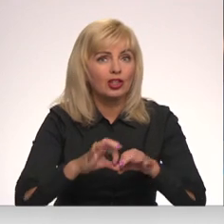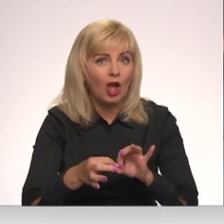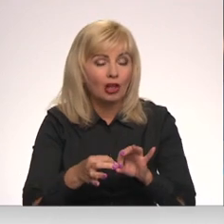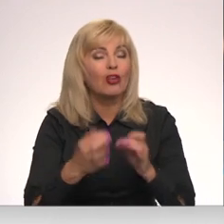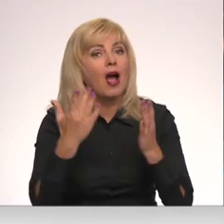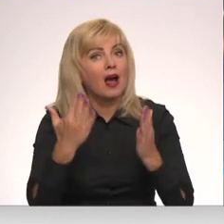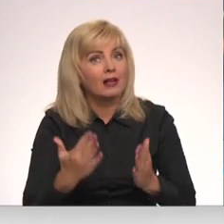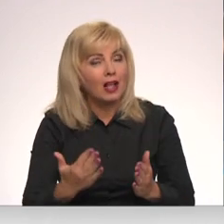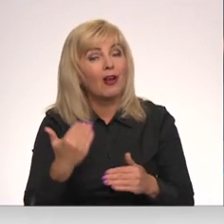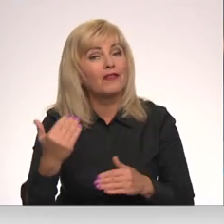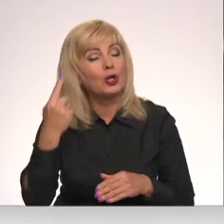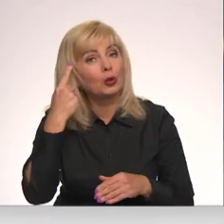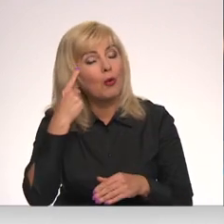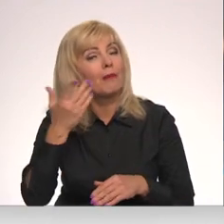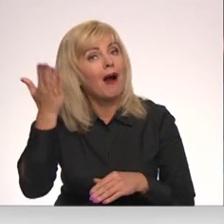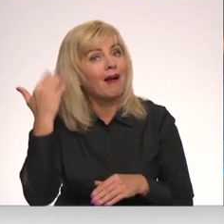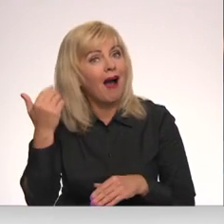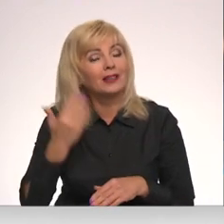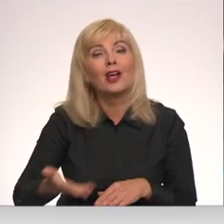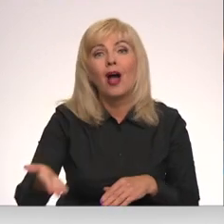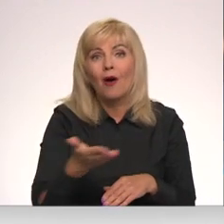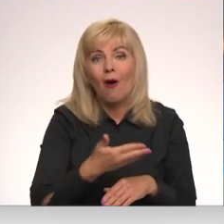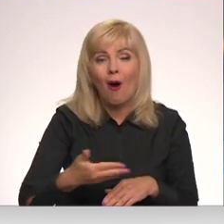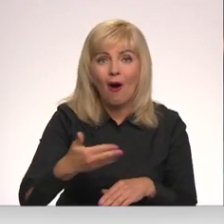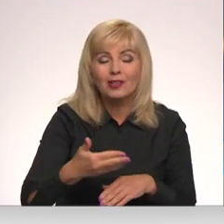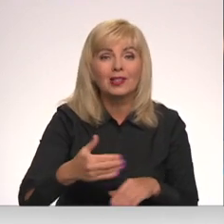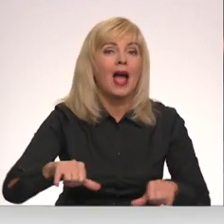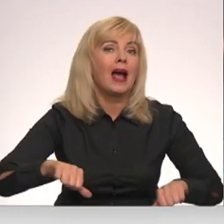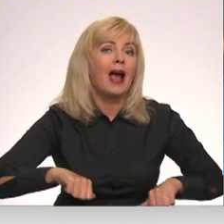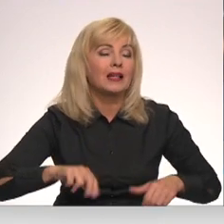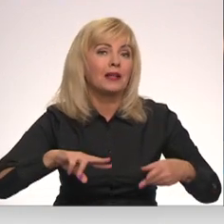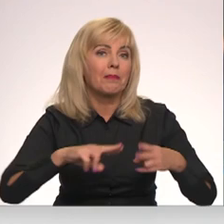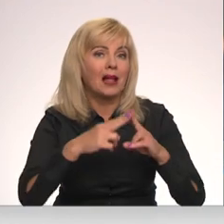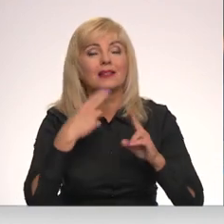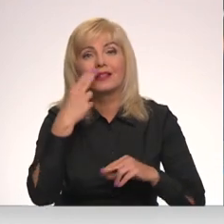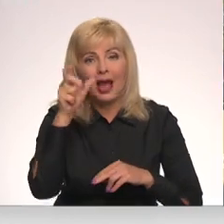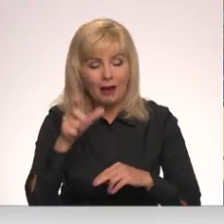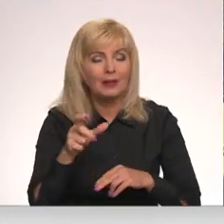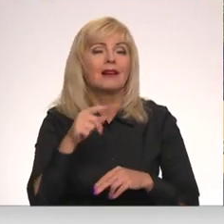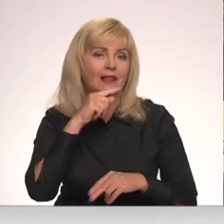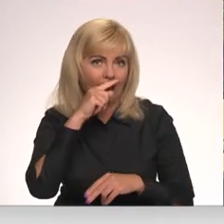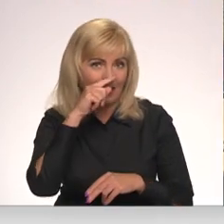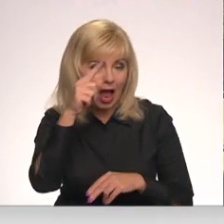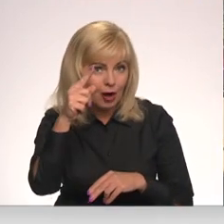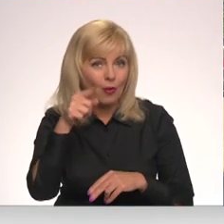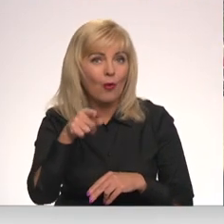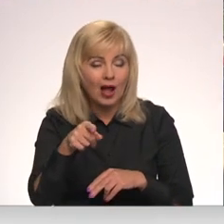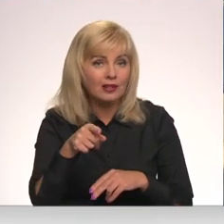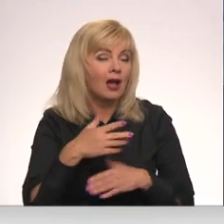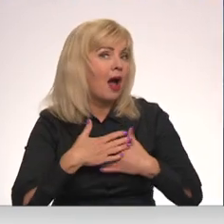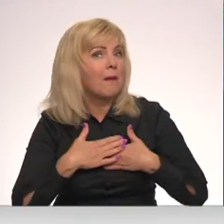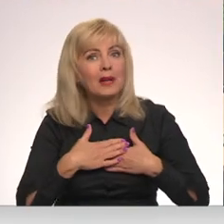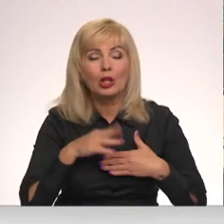ar rezultātu viņaprāt kādreizējais Kurzemes hercogs Rundāls pils saimnieks lepotos. Baraku mākslas